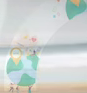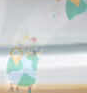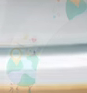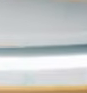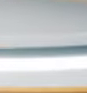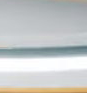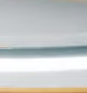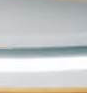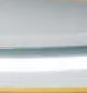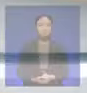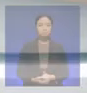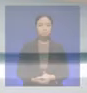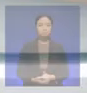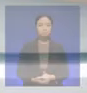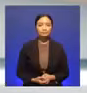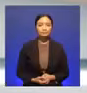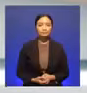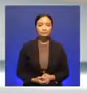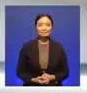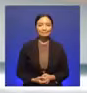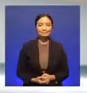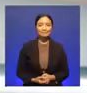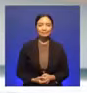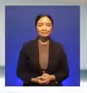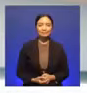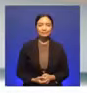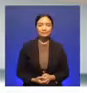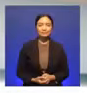จและเพิ่มพลังใจให้กัน